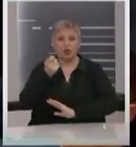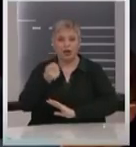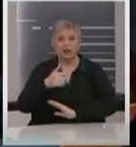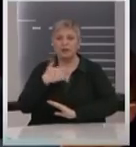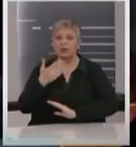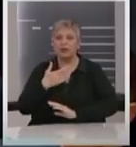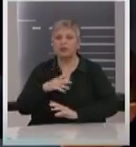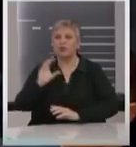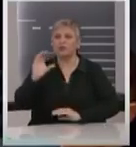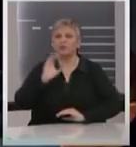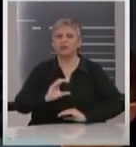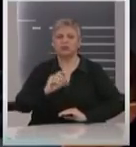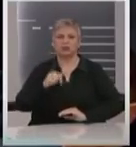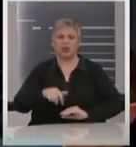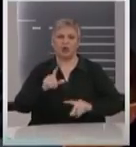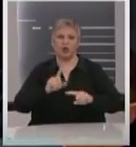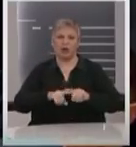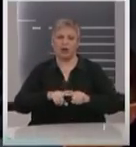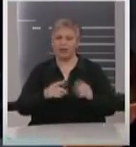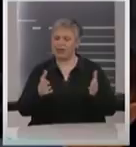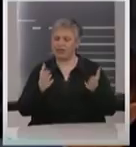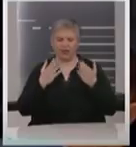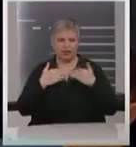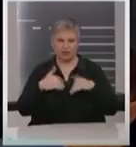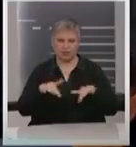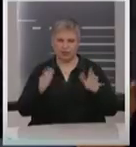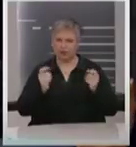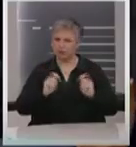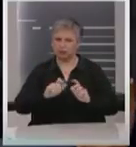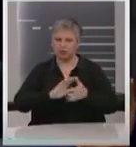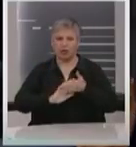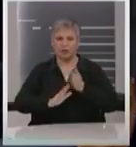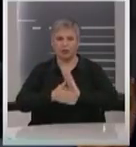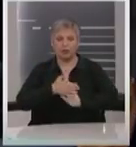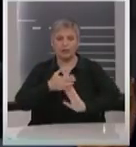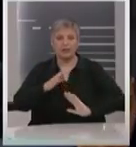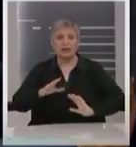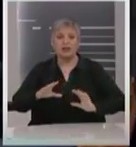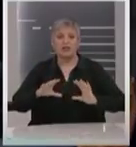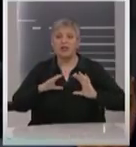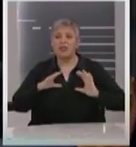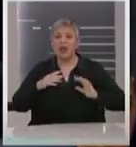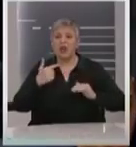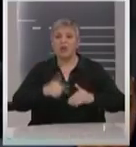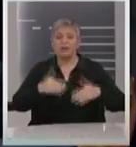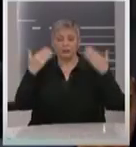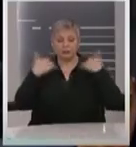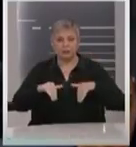Ελλάδα. Και πάνω σε αυτό το σημείο θέλω να πω, όχι άλλες θυσίες για την Ευρώπη και το